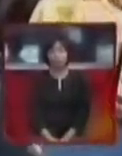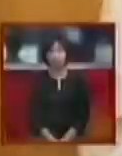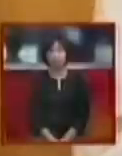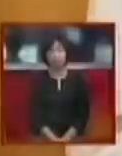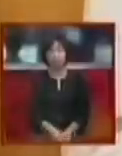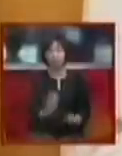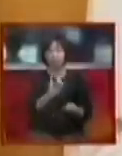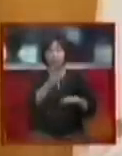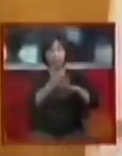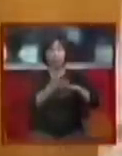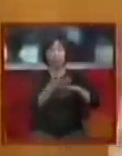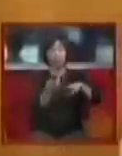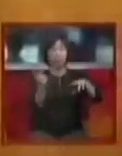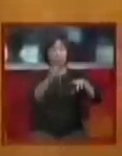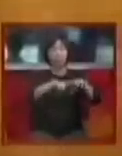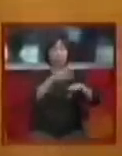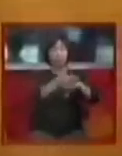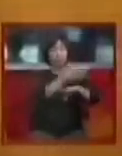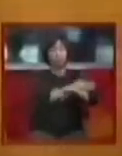I-upgrade na rin po natin